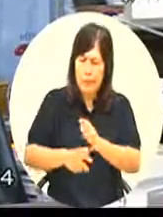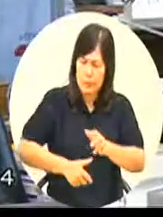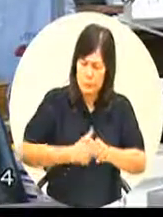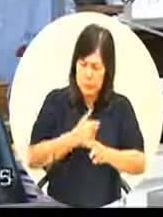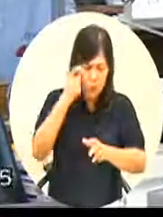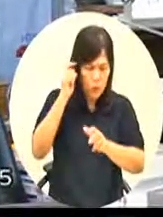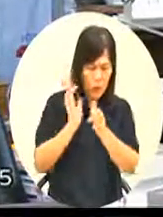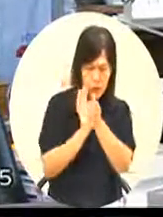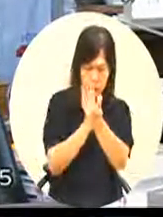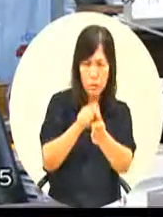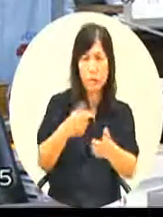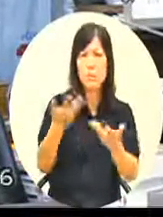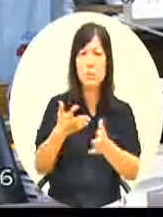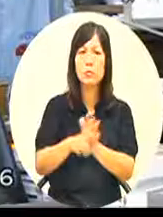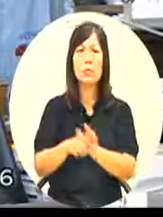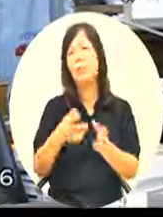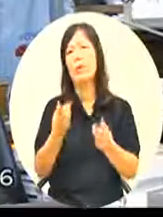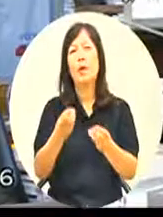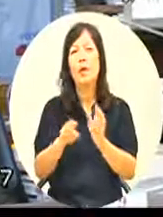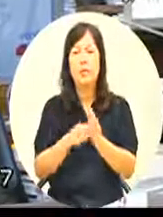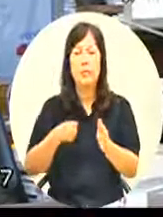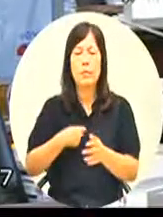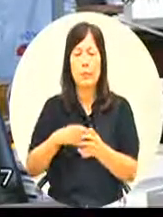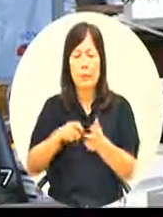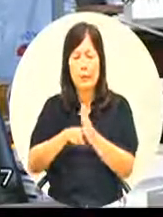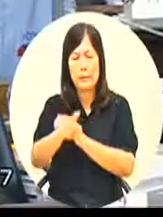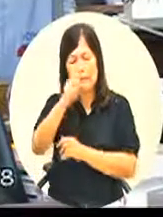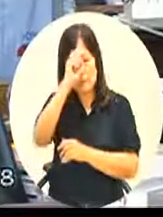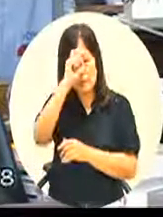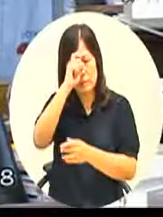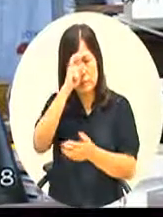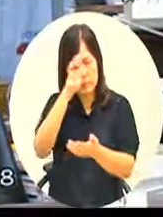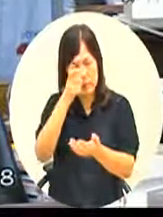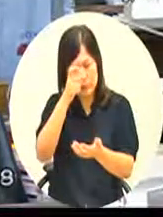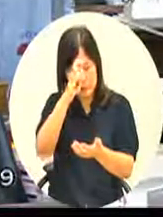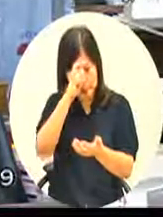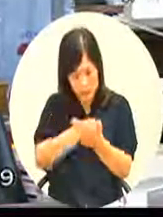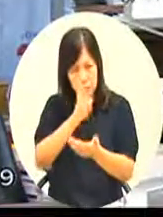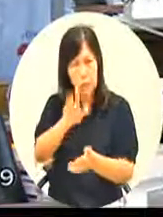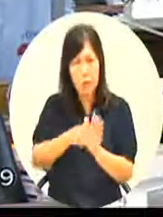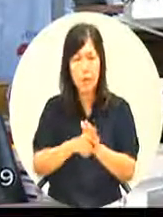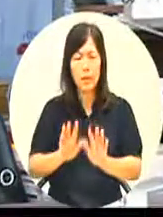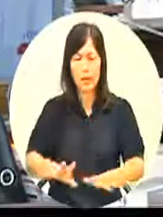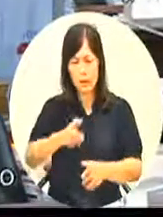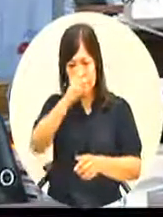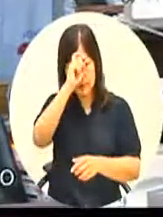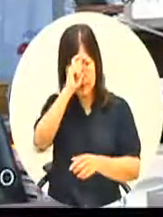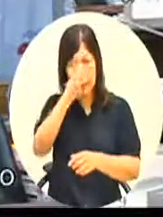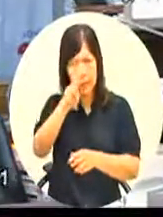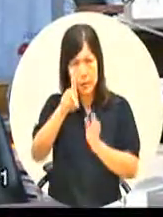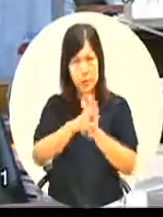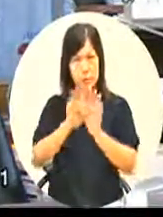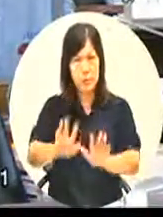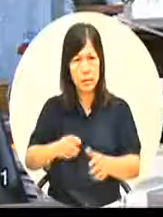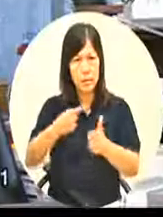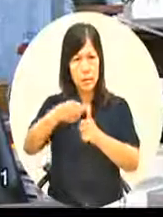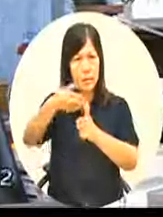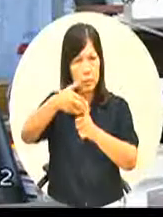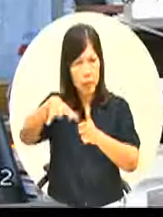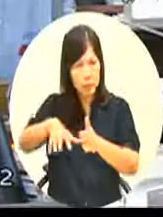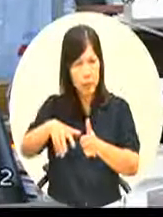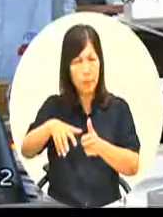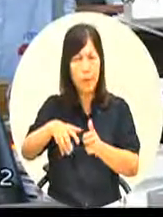在推动这个事情，所以我们觉得很失望。说透过今天的教育部门，我们非常强烈而且非常